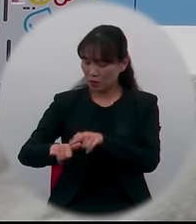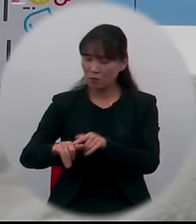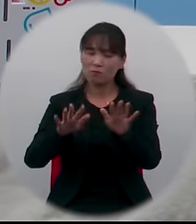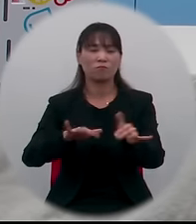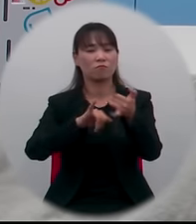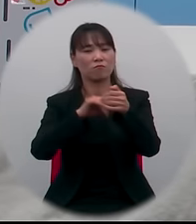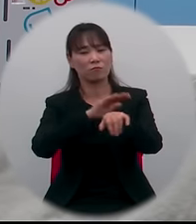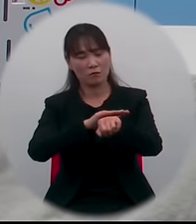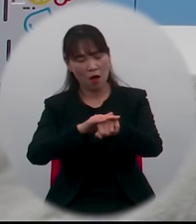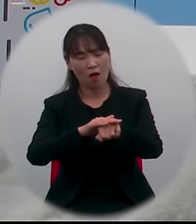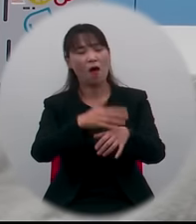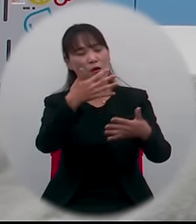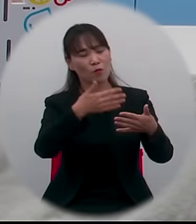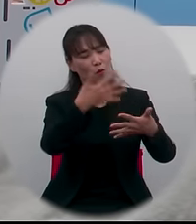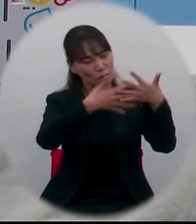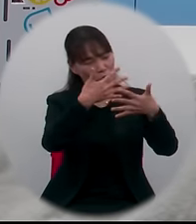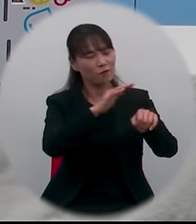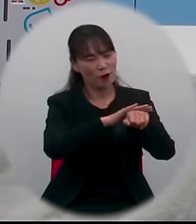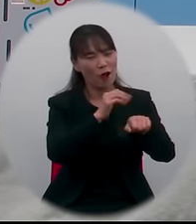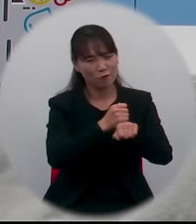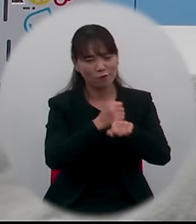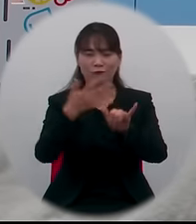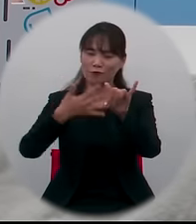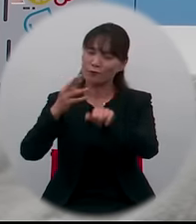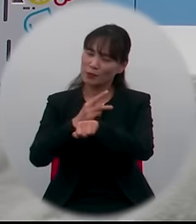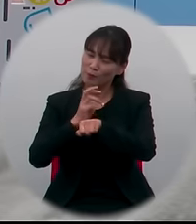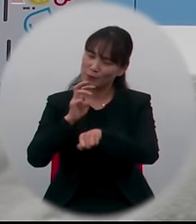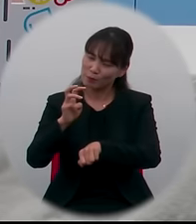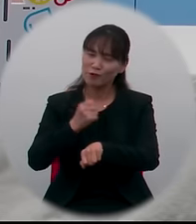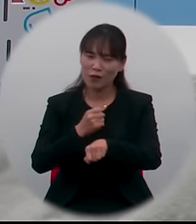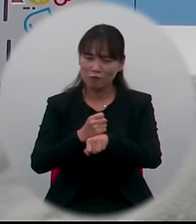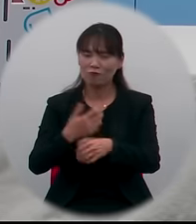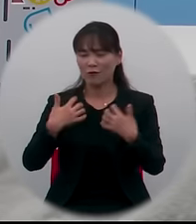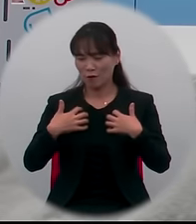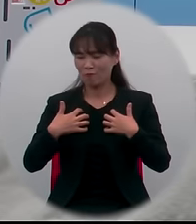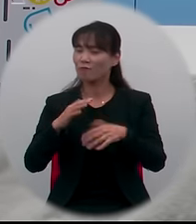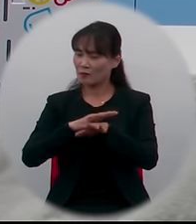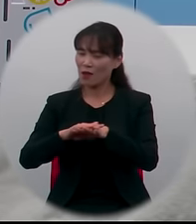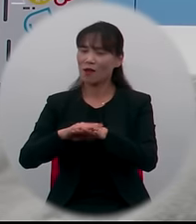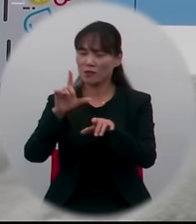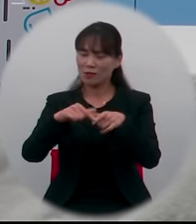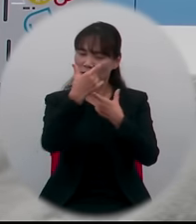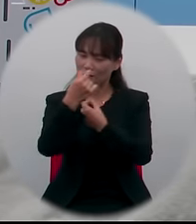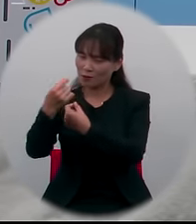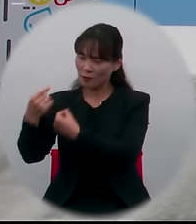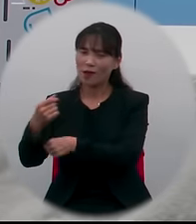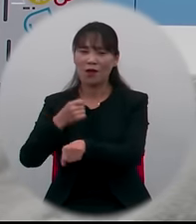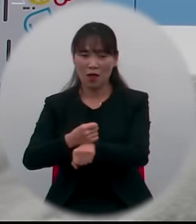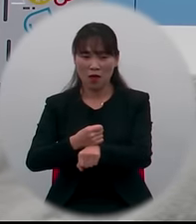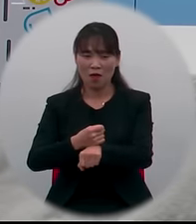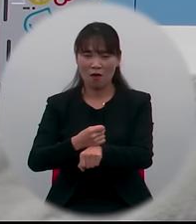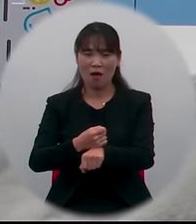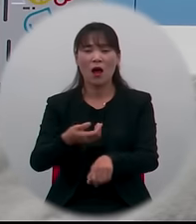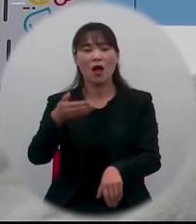잘 지키고요 쇼품 세 핀만 보고요 유튜브 딱 30분만 하고요 게임도 약속 시간 잘 지키거라 말씀하시는